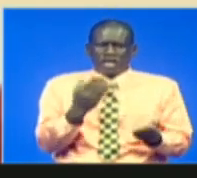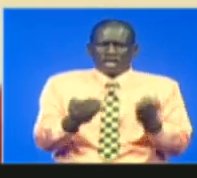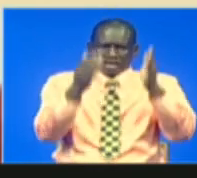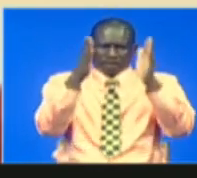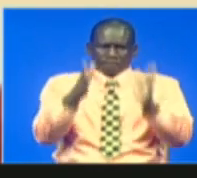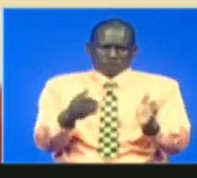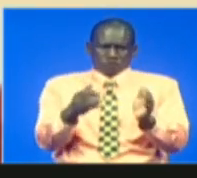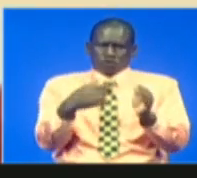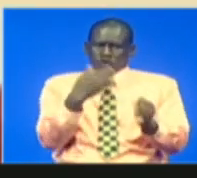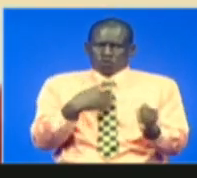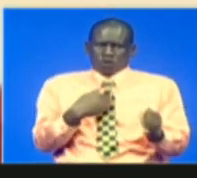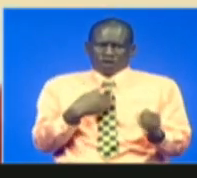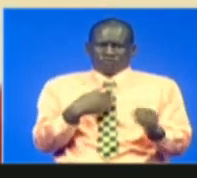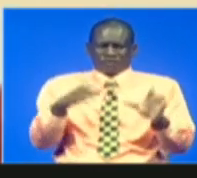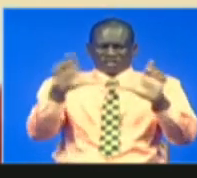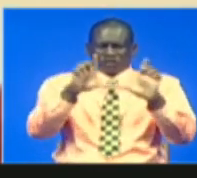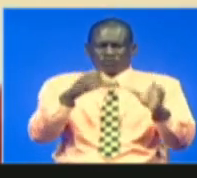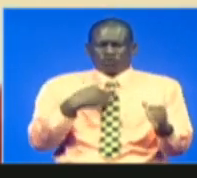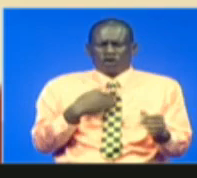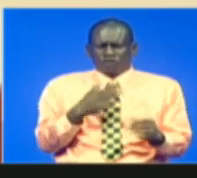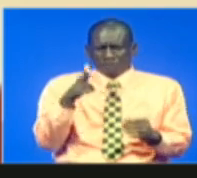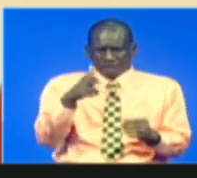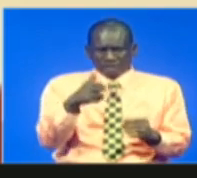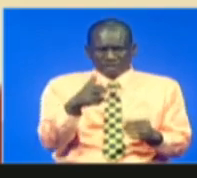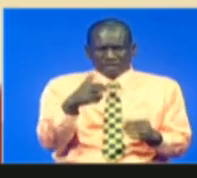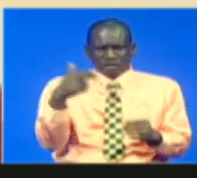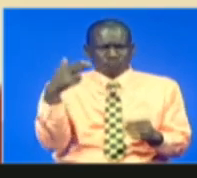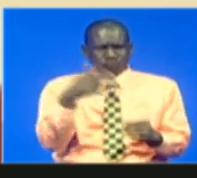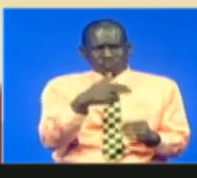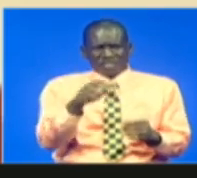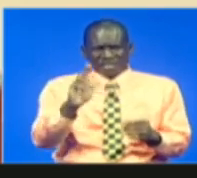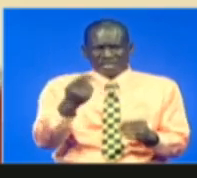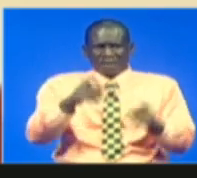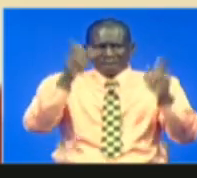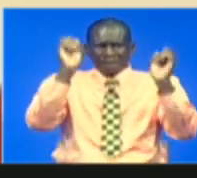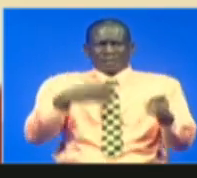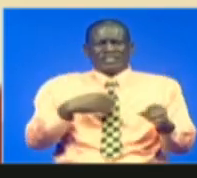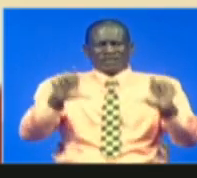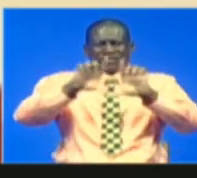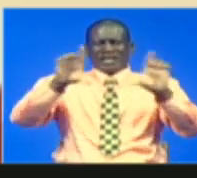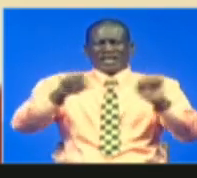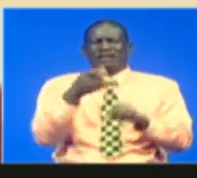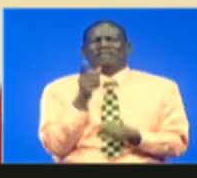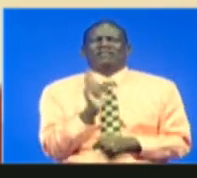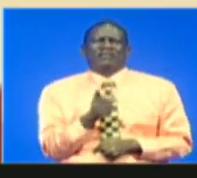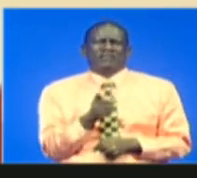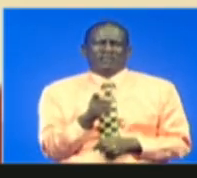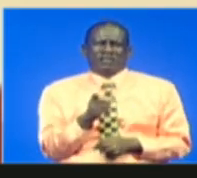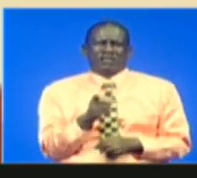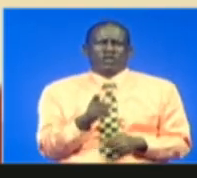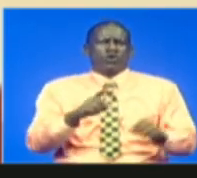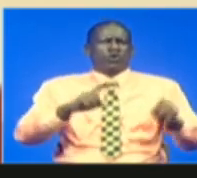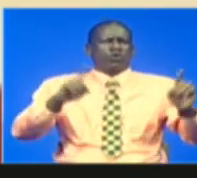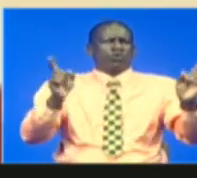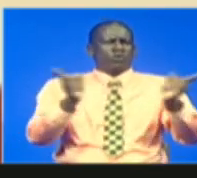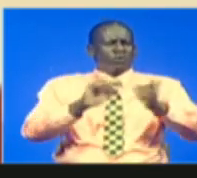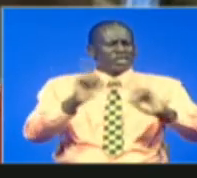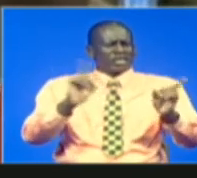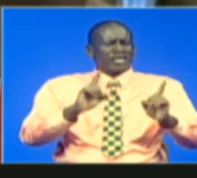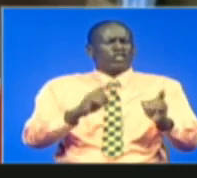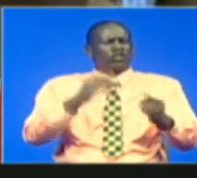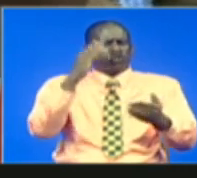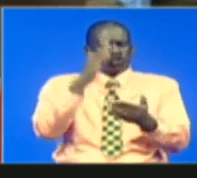firearm in Kenya, every civilian who is licensed to have a firearm, must now have this card. And we are not going back on this